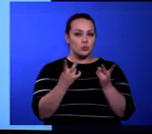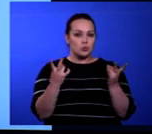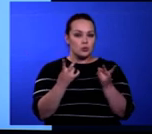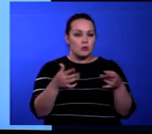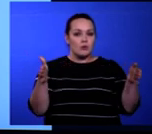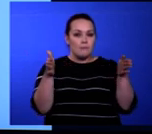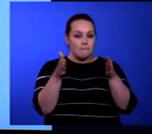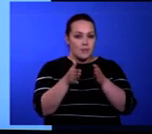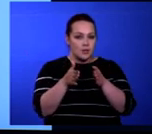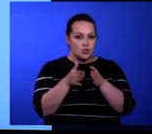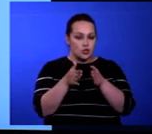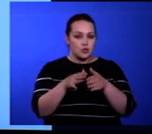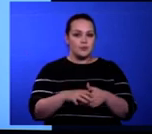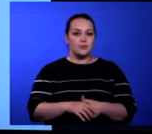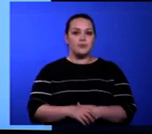меньше.